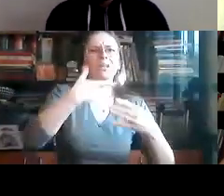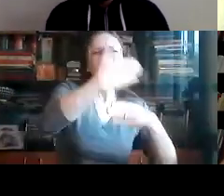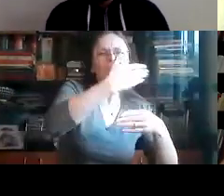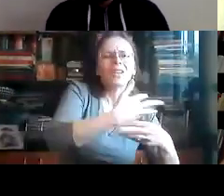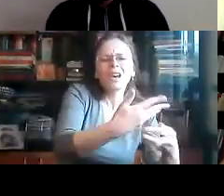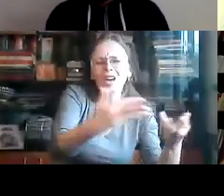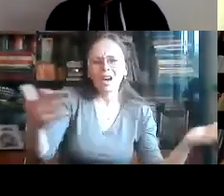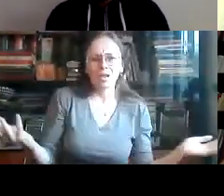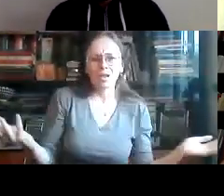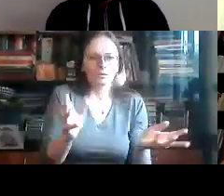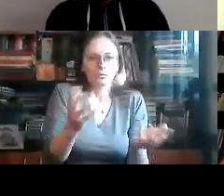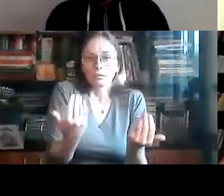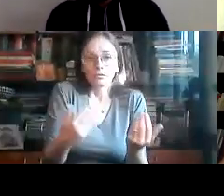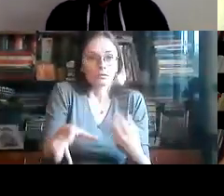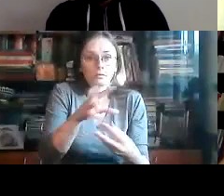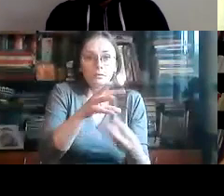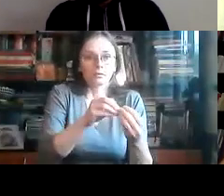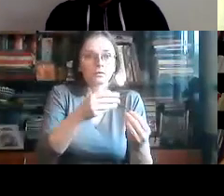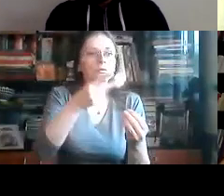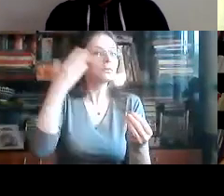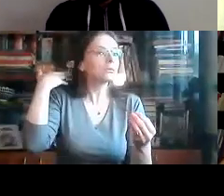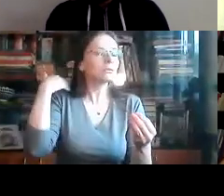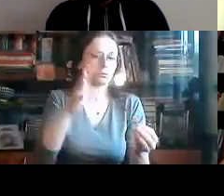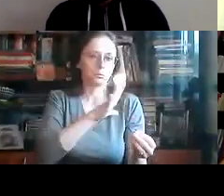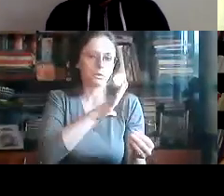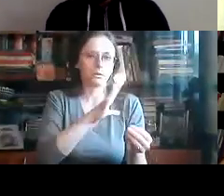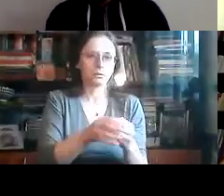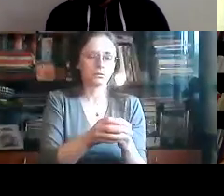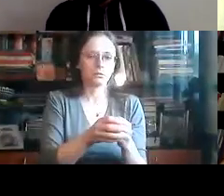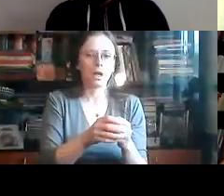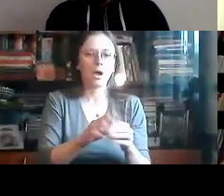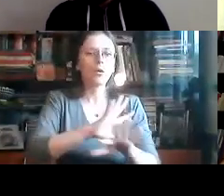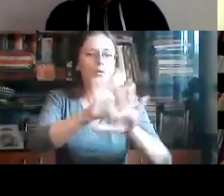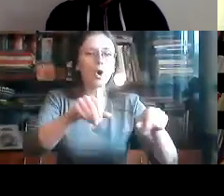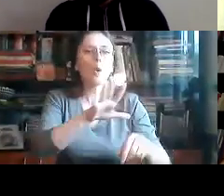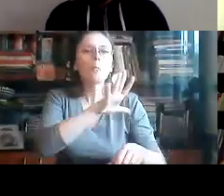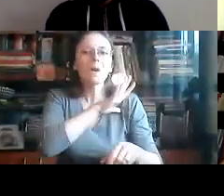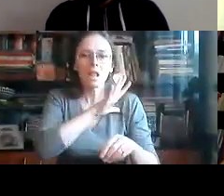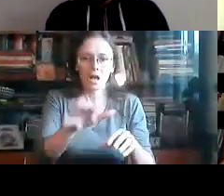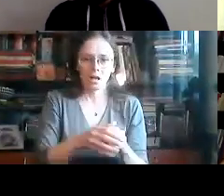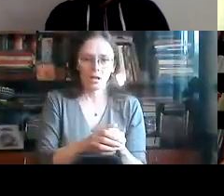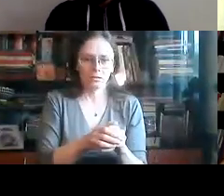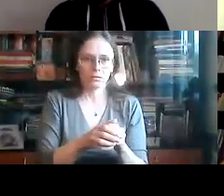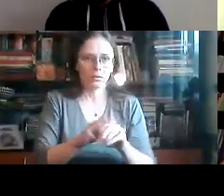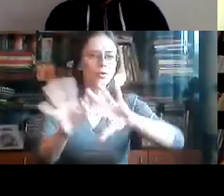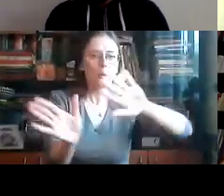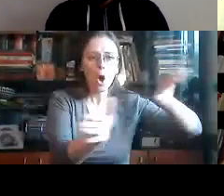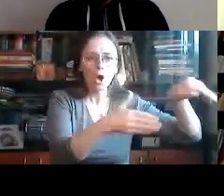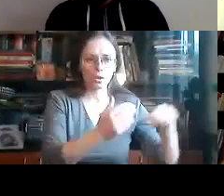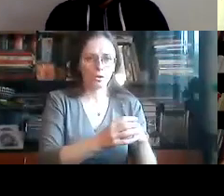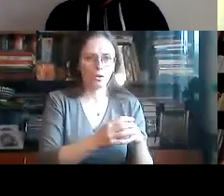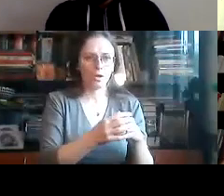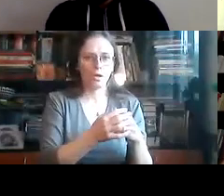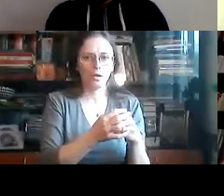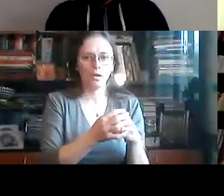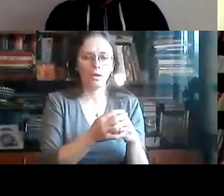прекрасных шедевральных спектаклей, оно как будто на поминках присутствуешь, вот это все смотришь, и что